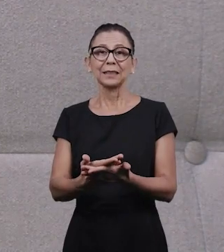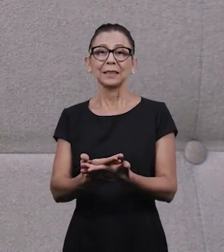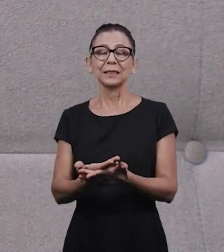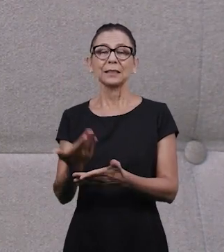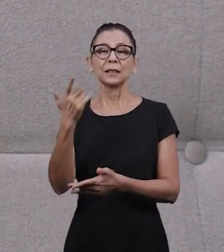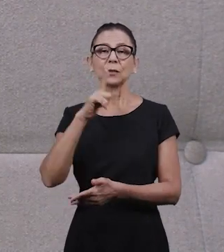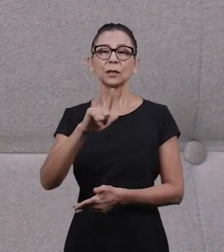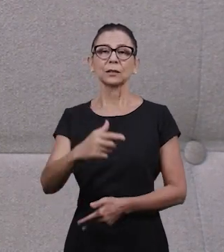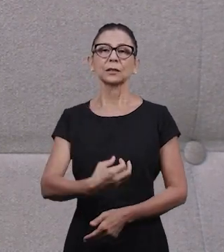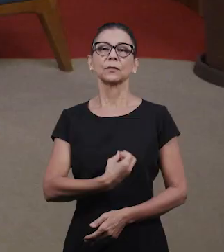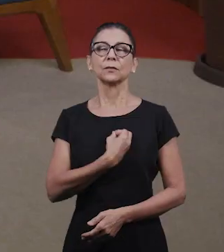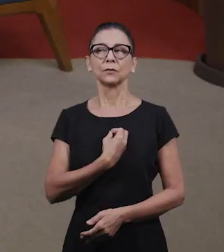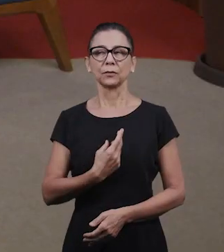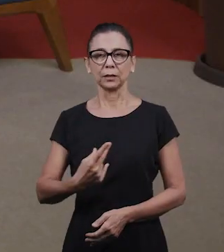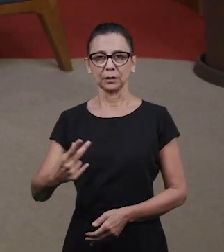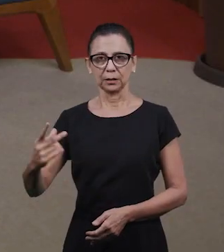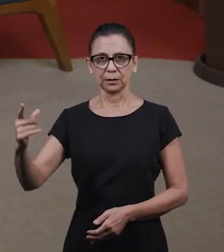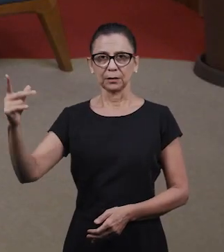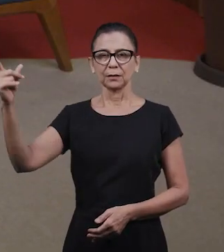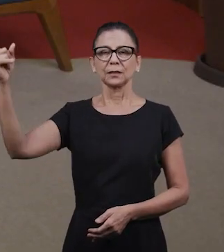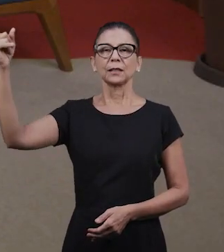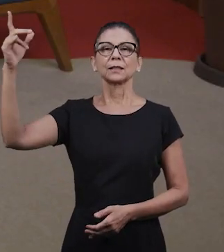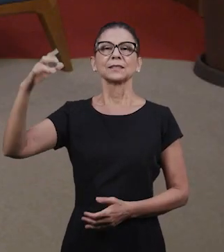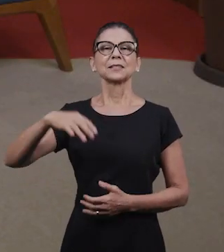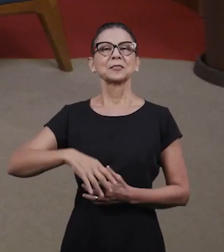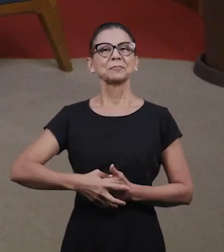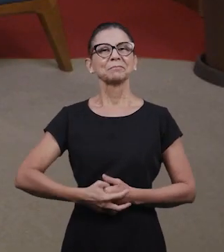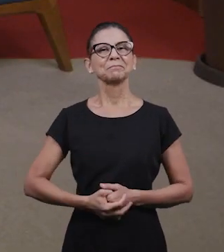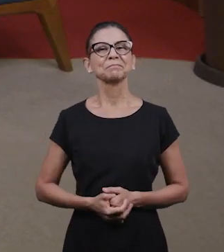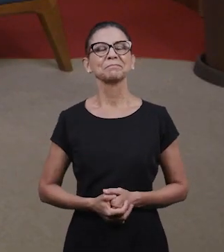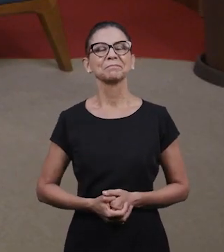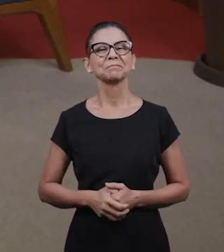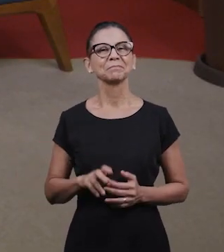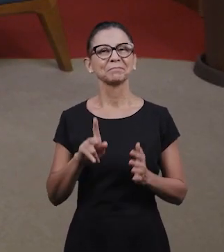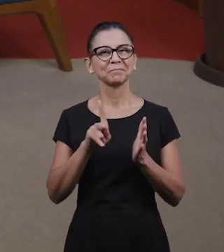Tout ce que Dieu a pour l'homme, c'est la vie éternelle.